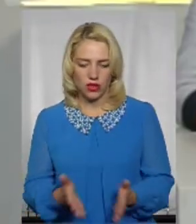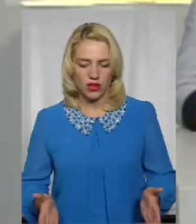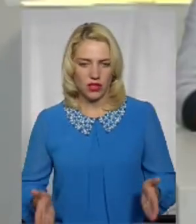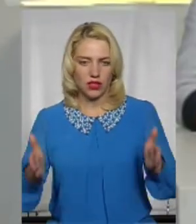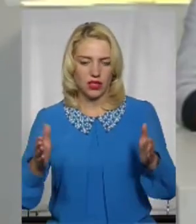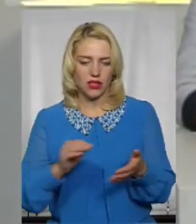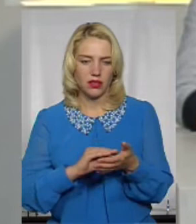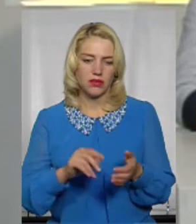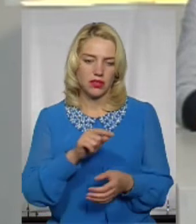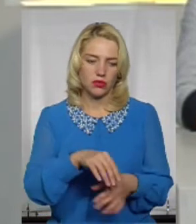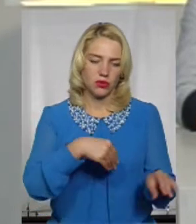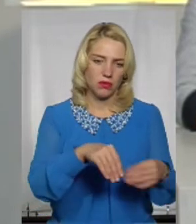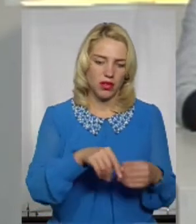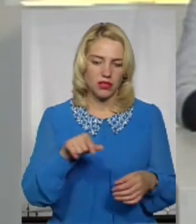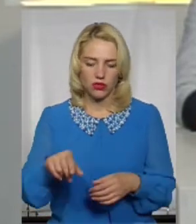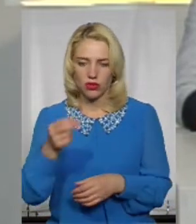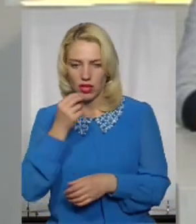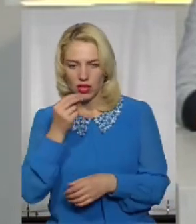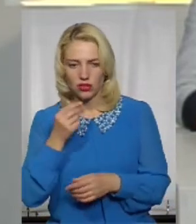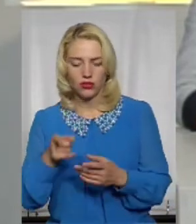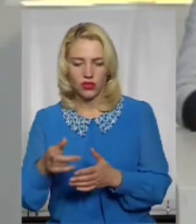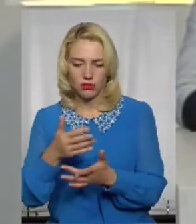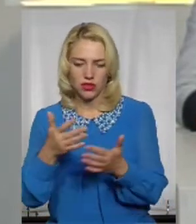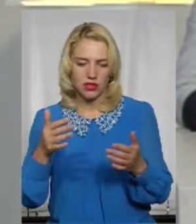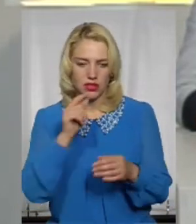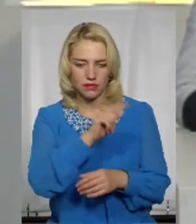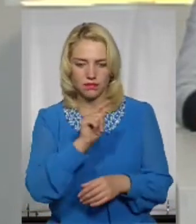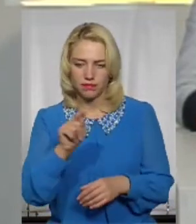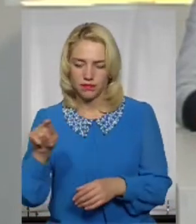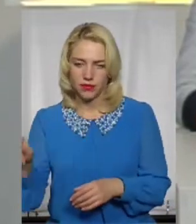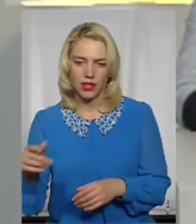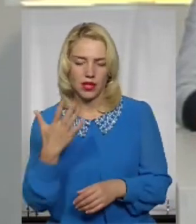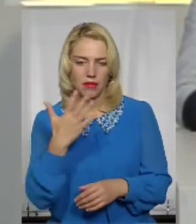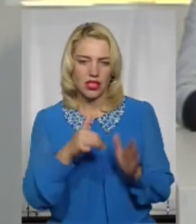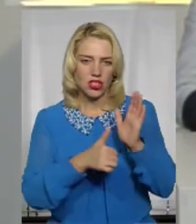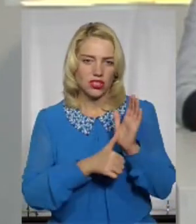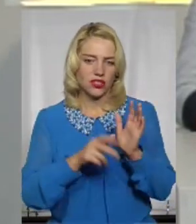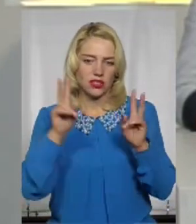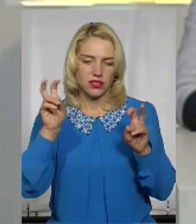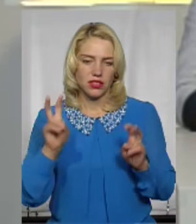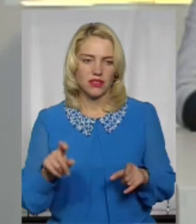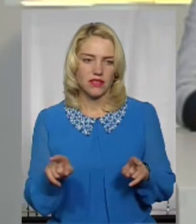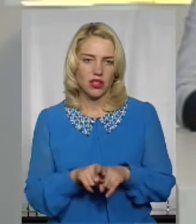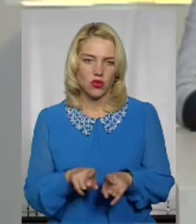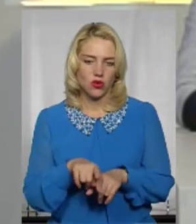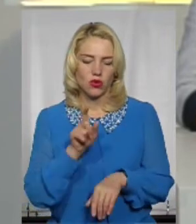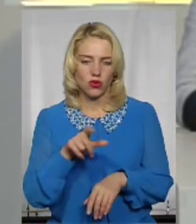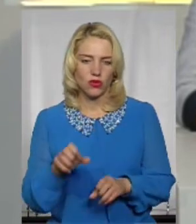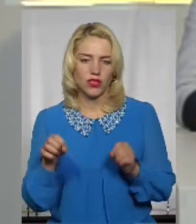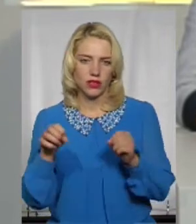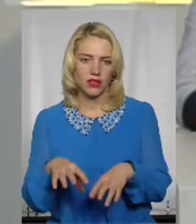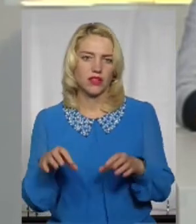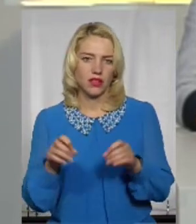великими буквами. Тут пластик, тут харчові, тут різні-різні, там 5-6 видів відходів. Люди все одно скидають в